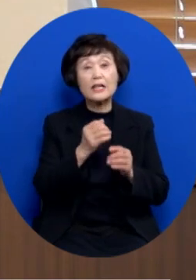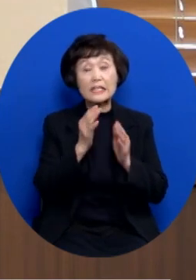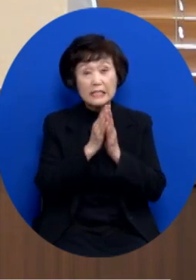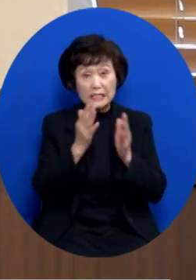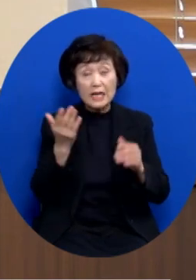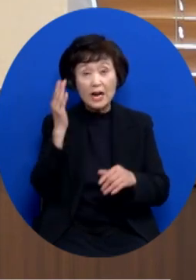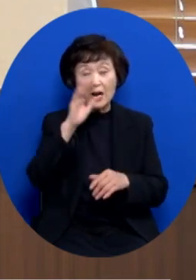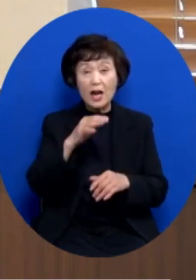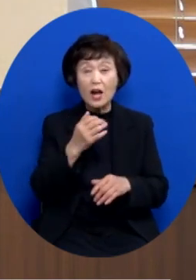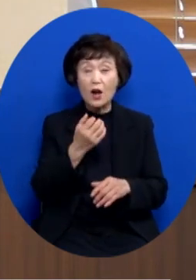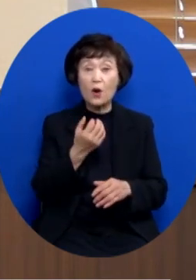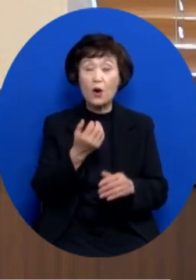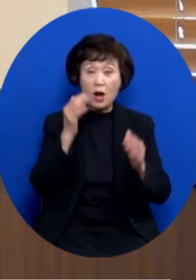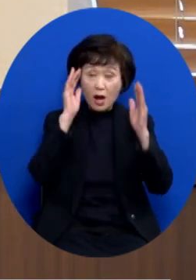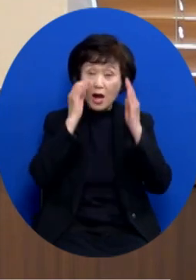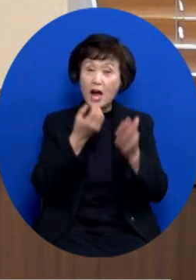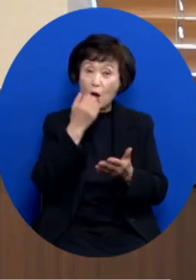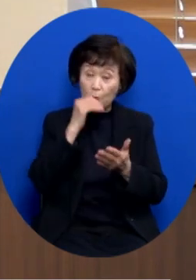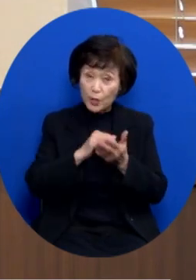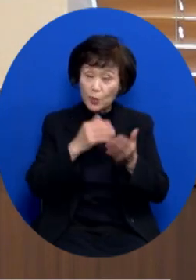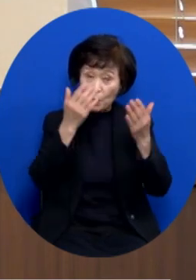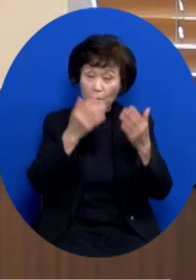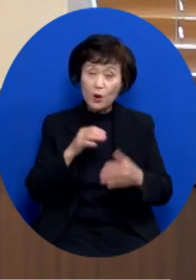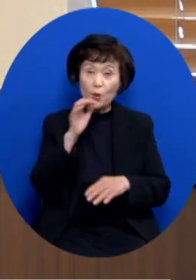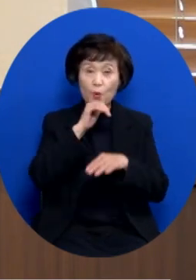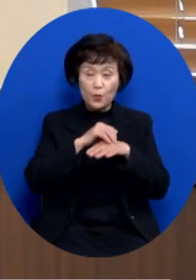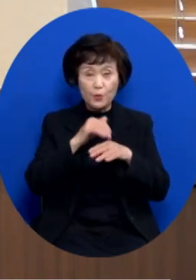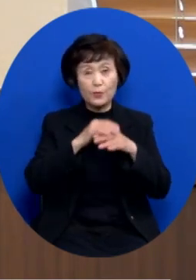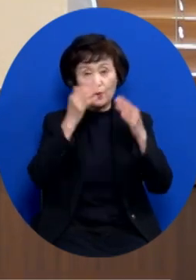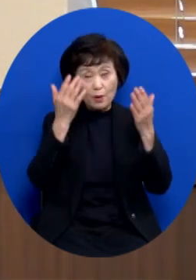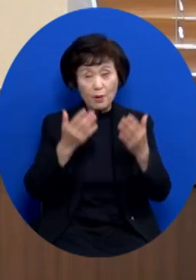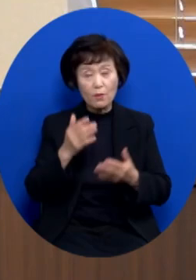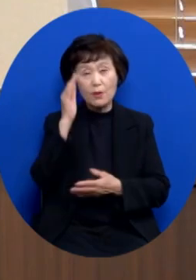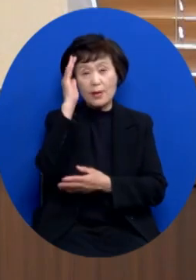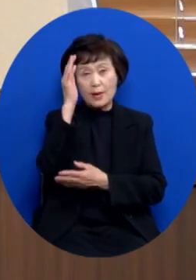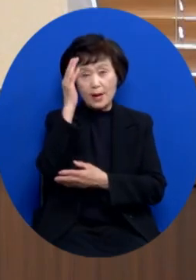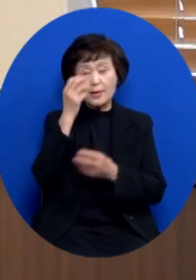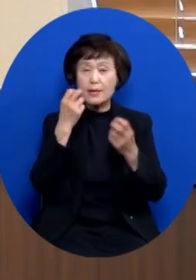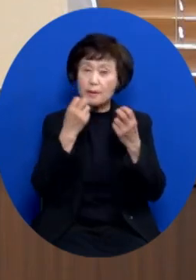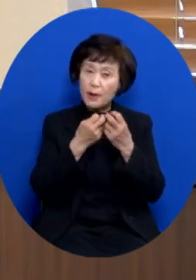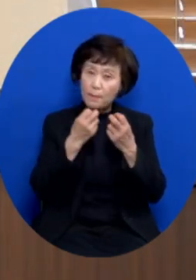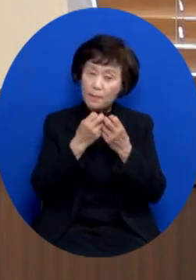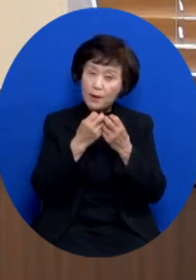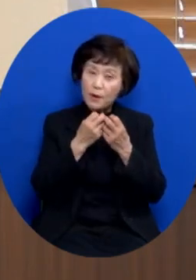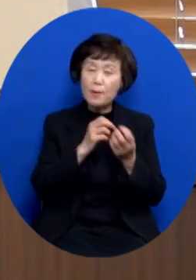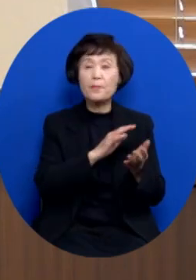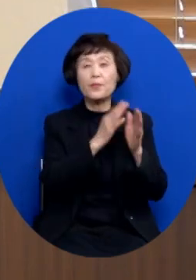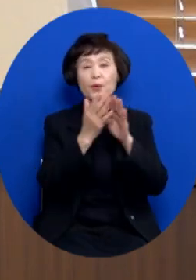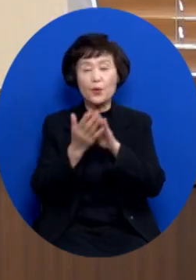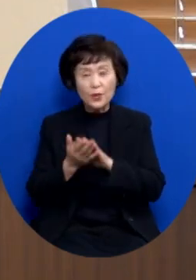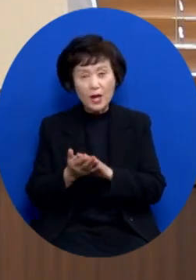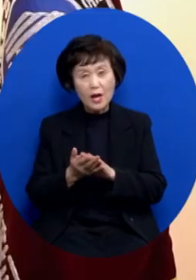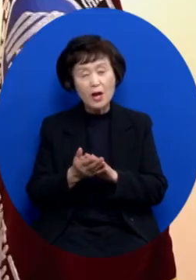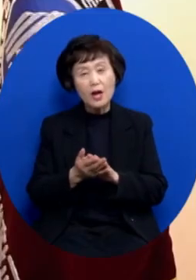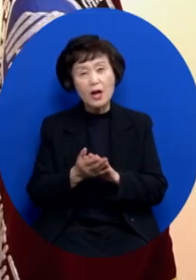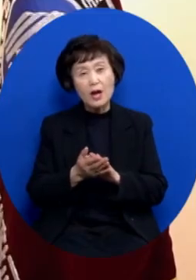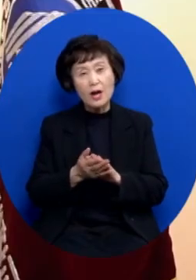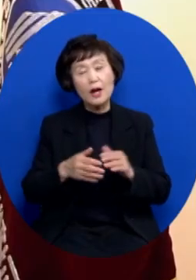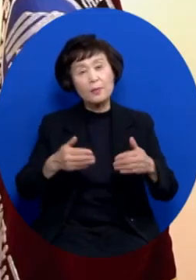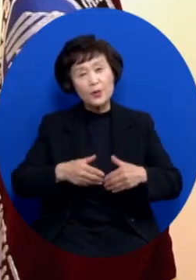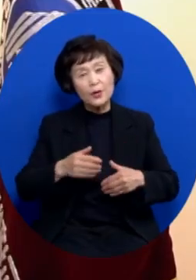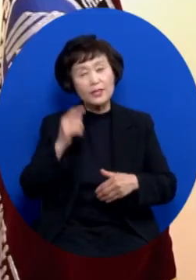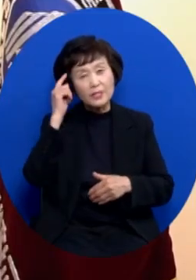받고 훈련도 받고 해서 이 강의 방법의 다변화를 꾀해야 되겠다.